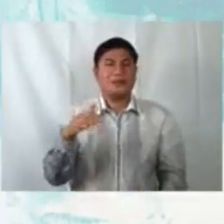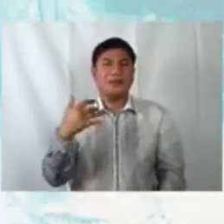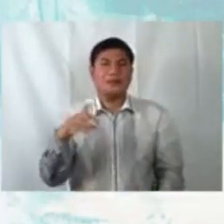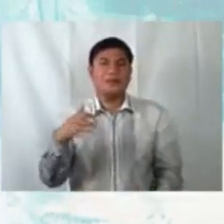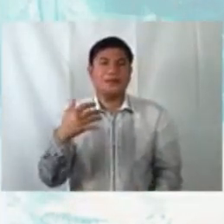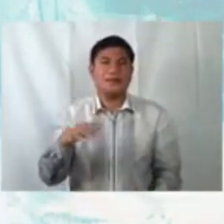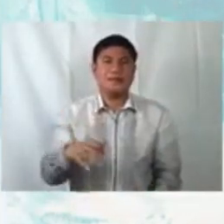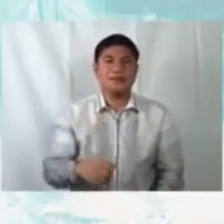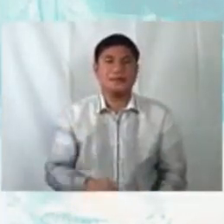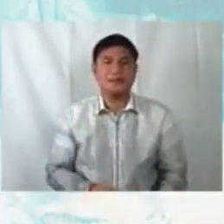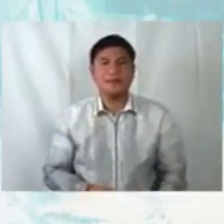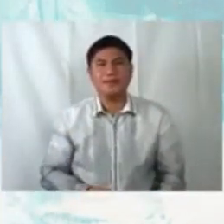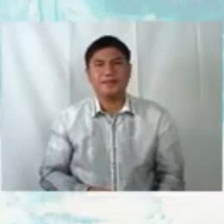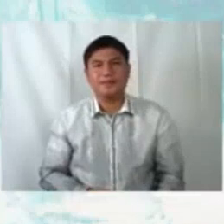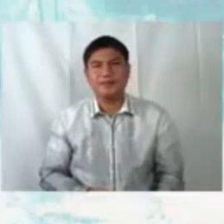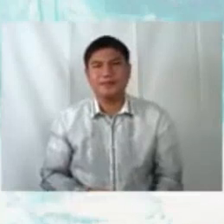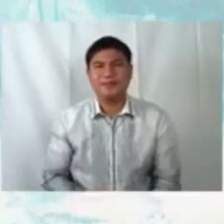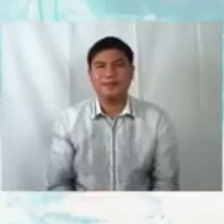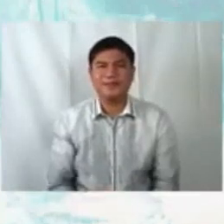Di ba?